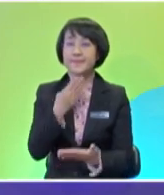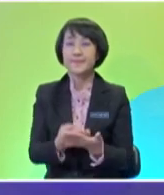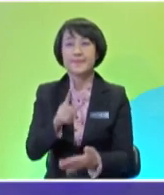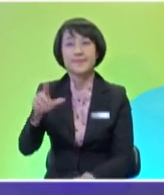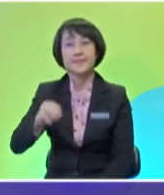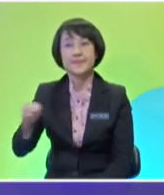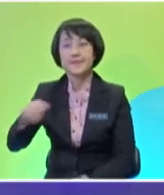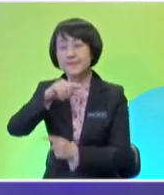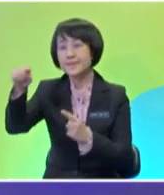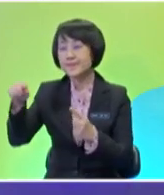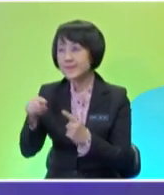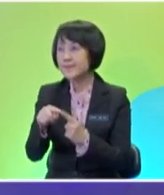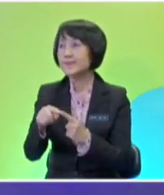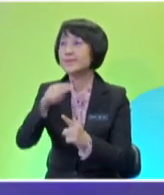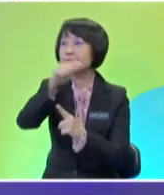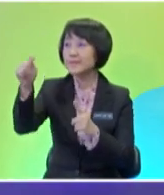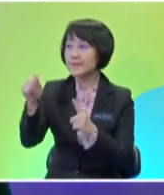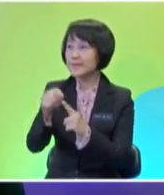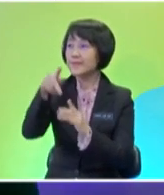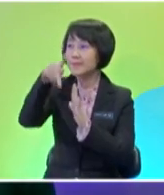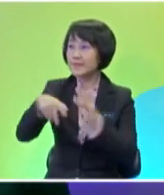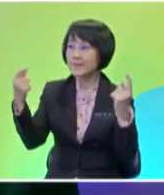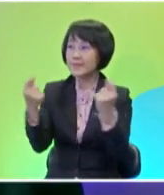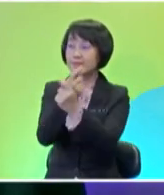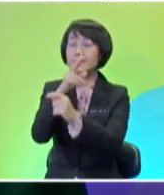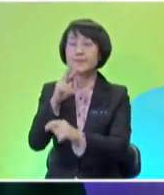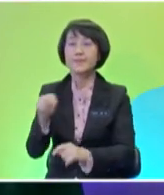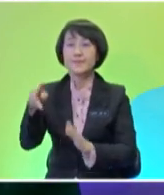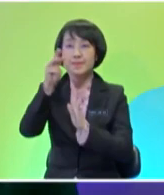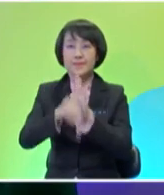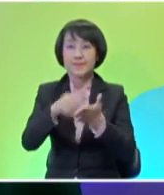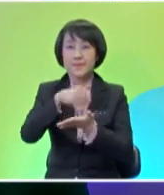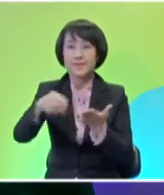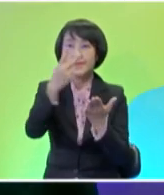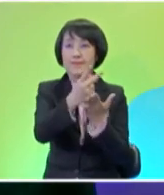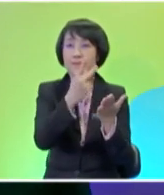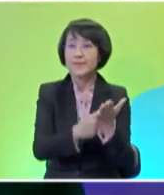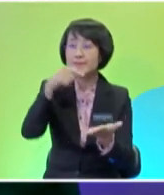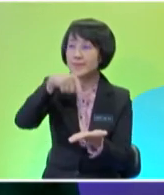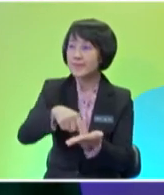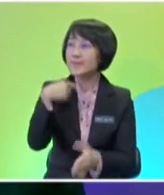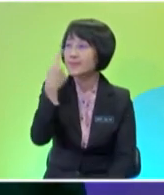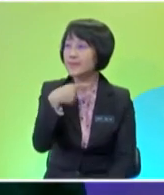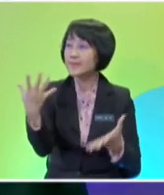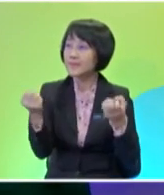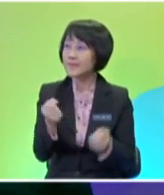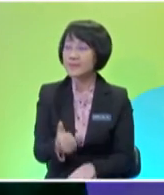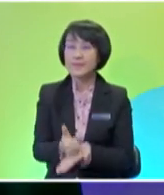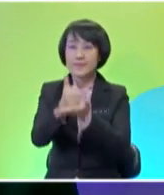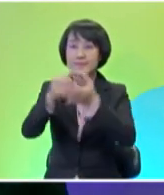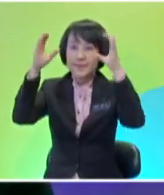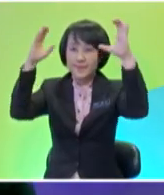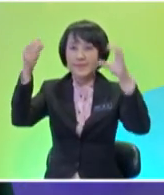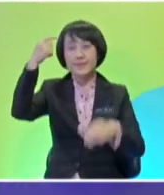Bilakah agaknya tarik pertandingan menulis karangan ini di adegan siapa Nak bantu untuk mendapatkan